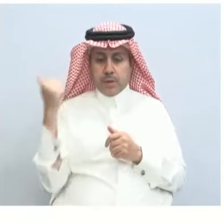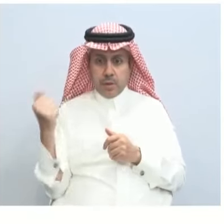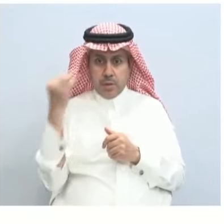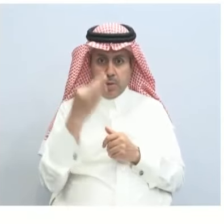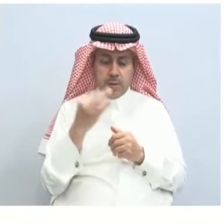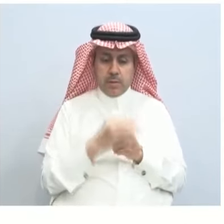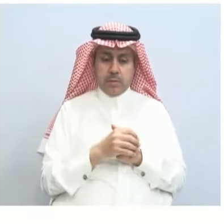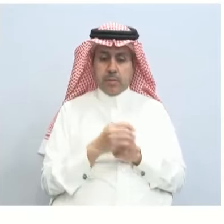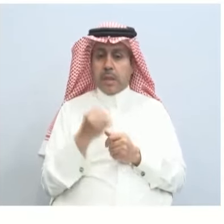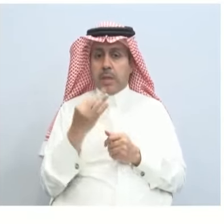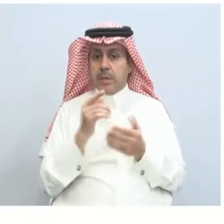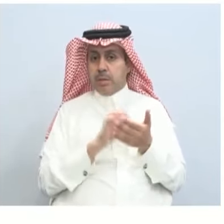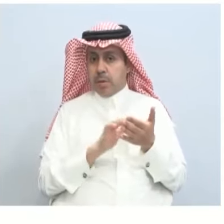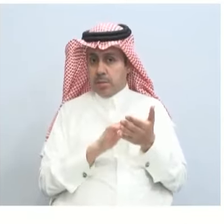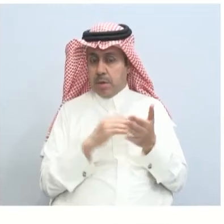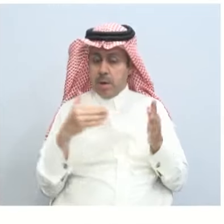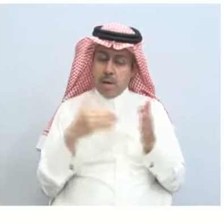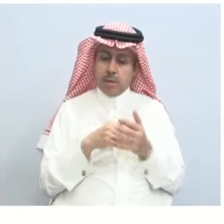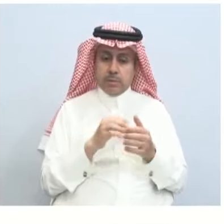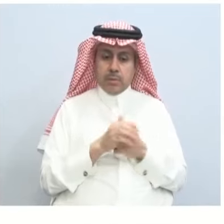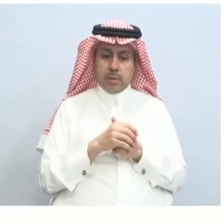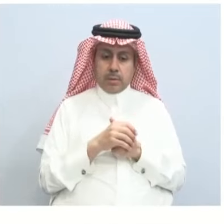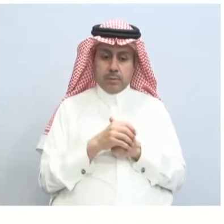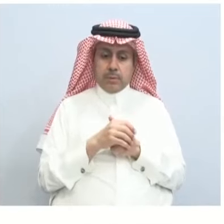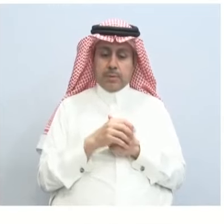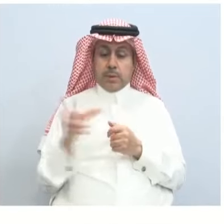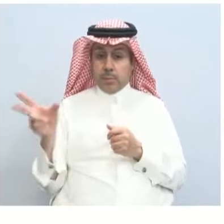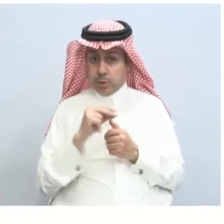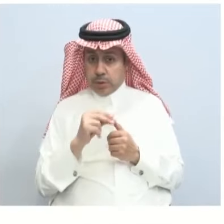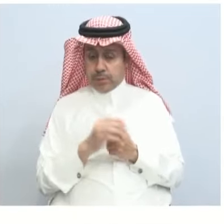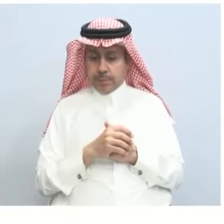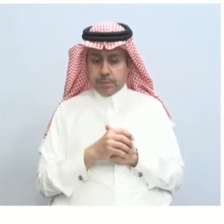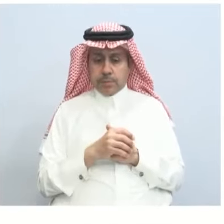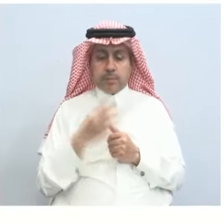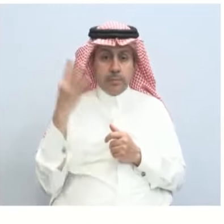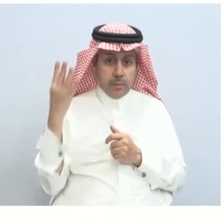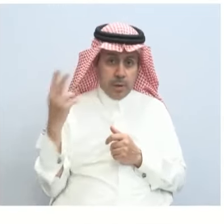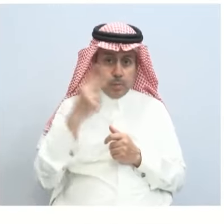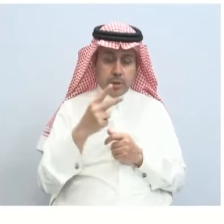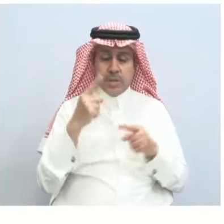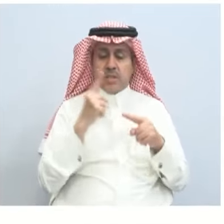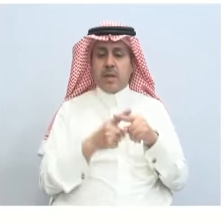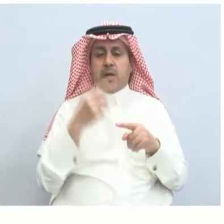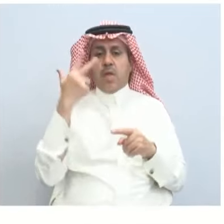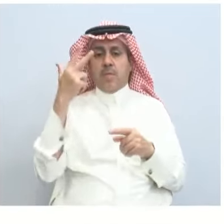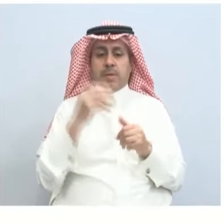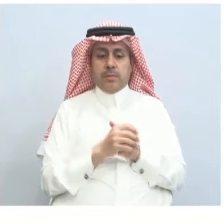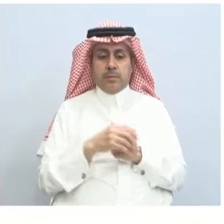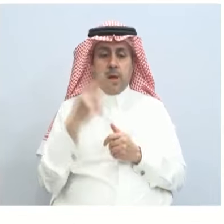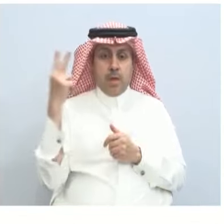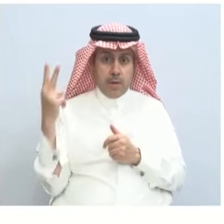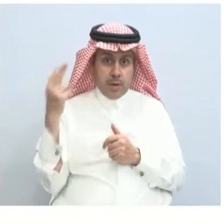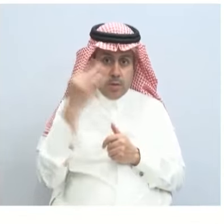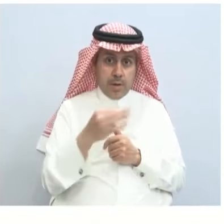نجري الحسابات النهائيه لقيمه المتجه الان ف 24 + 8 هذه 32